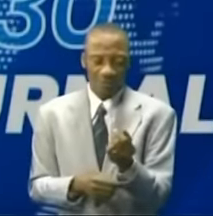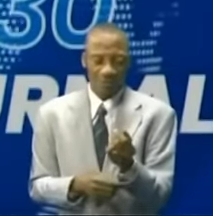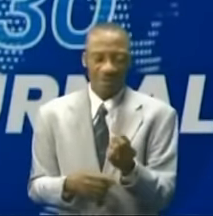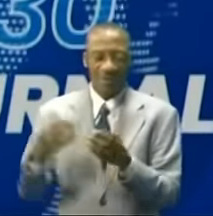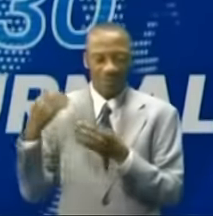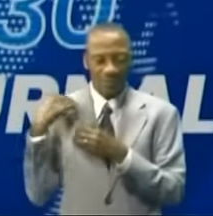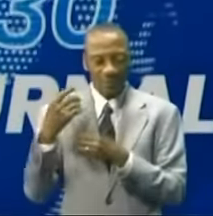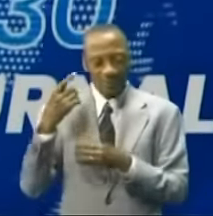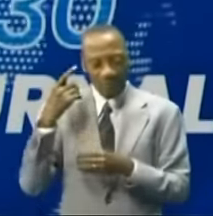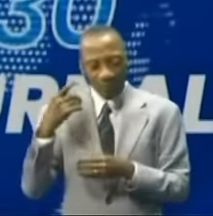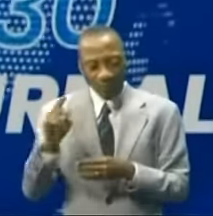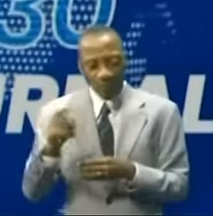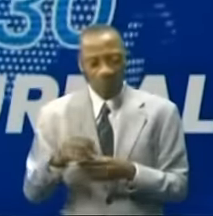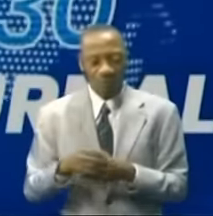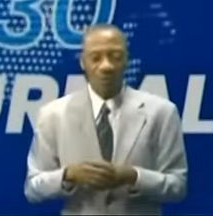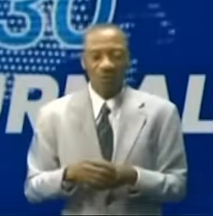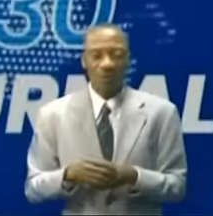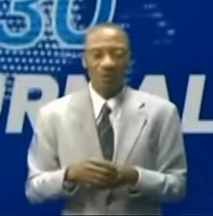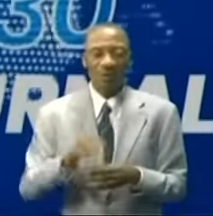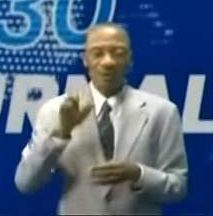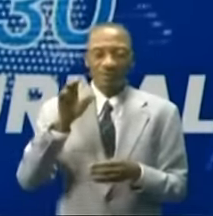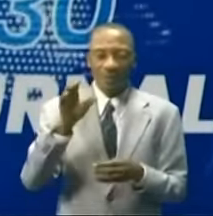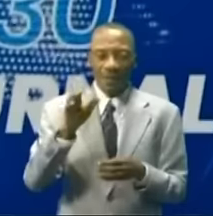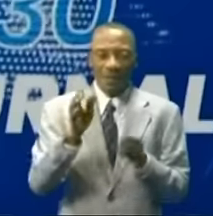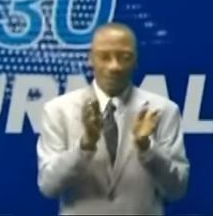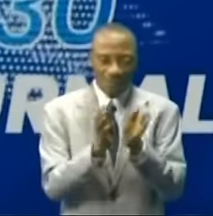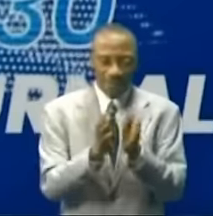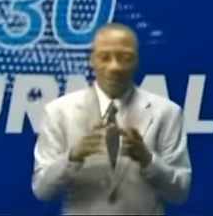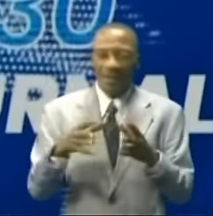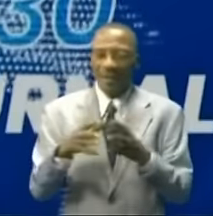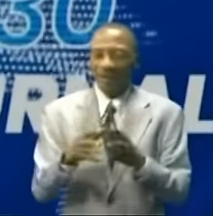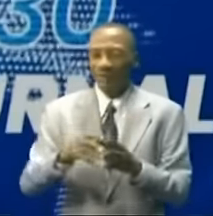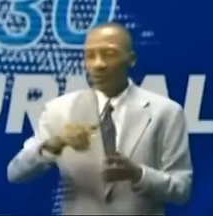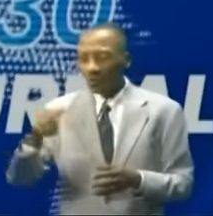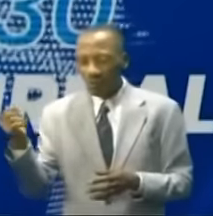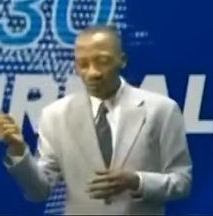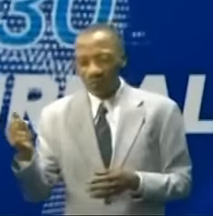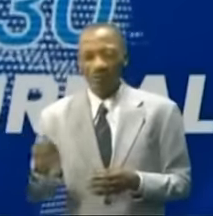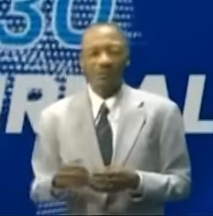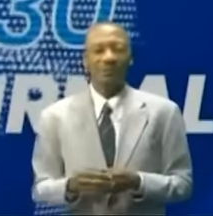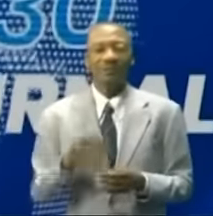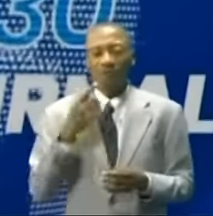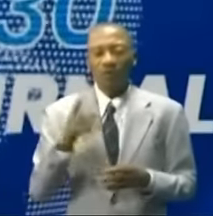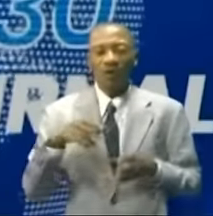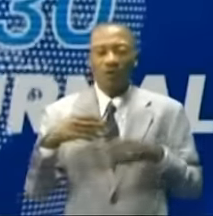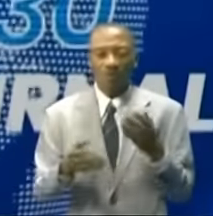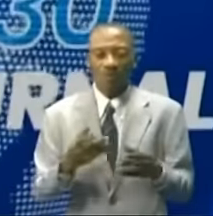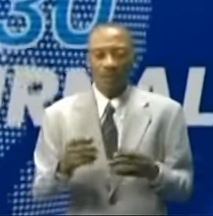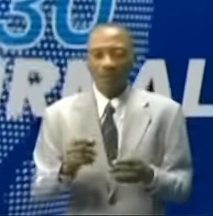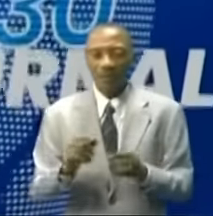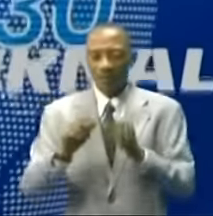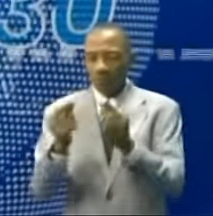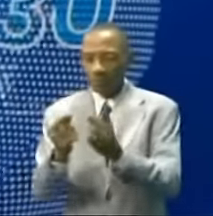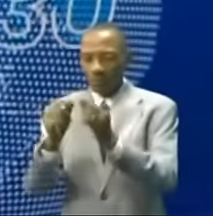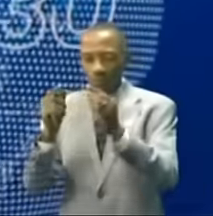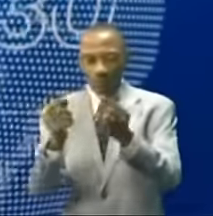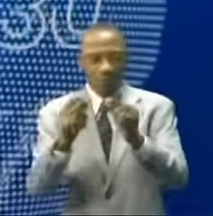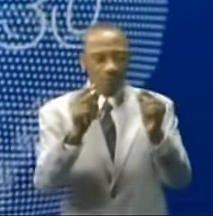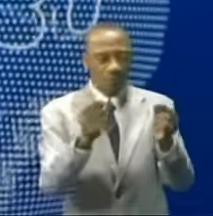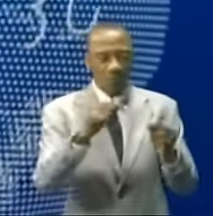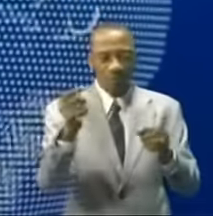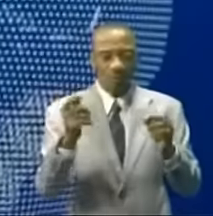les responsables des Star Times pour moderniser la RTNC. Et dans le cadre de cette réforme, les deux